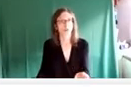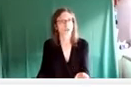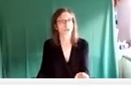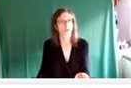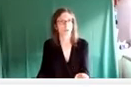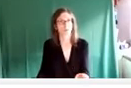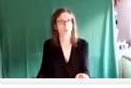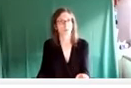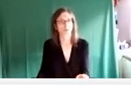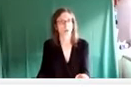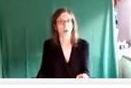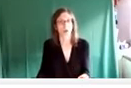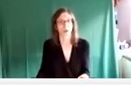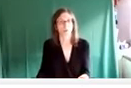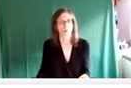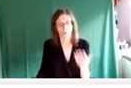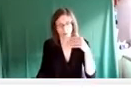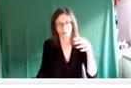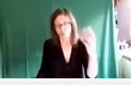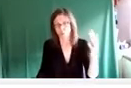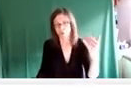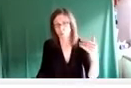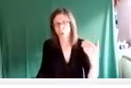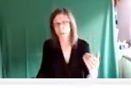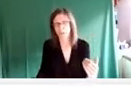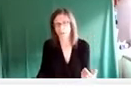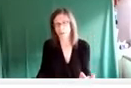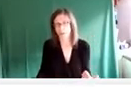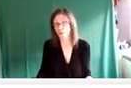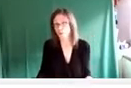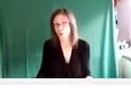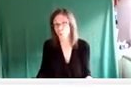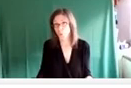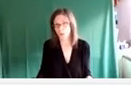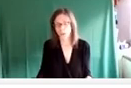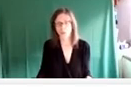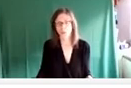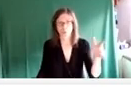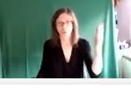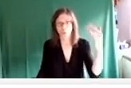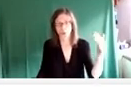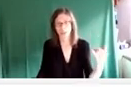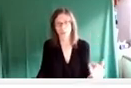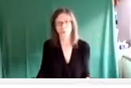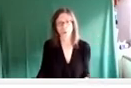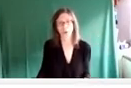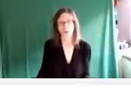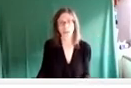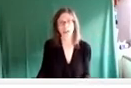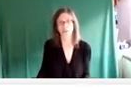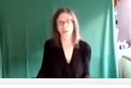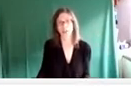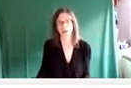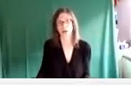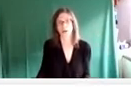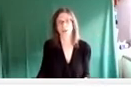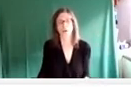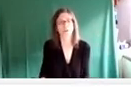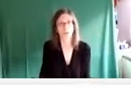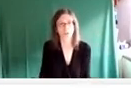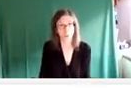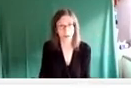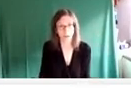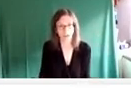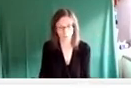code dans ce que j'ai fait là. Donc, je vais montrer des exemples avec du code aussi là, pour voir les résultats avec des graphiques. C'est